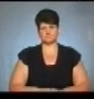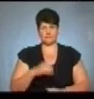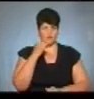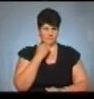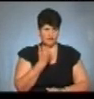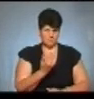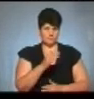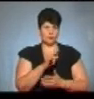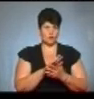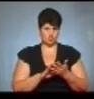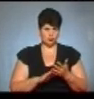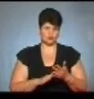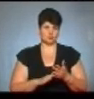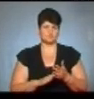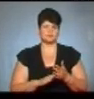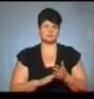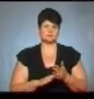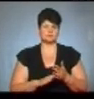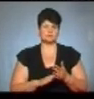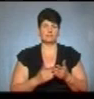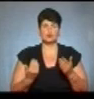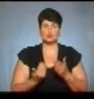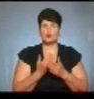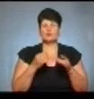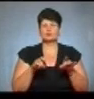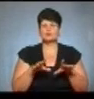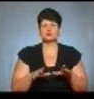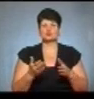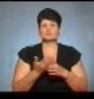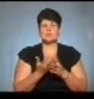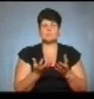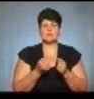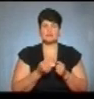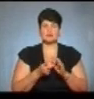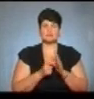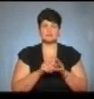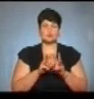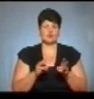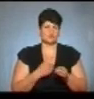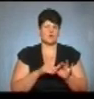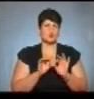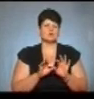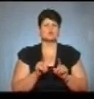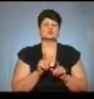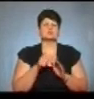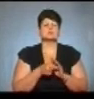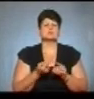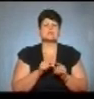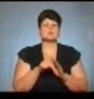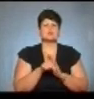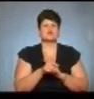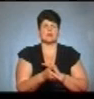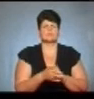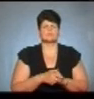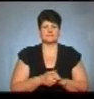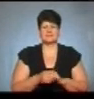ми продовжуємо наш ефір. Нову постанову щодо субсидій прийняв Кабмін. Хочу, щоб ви роз'яснили безпосередньо, що вона означає.